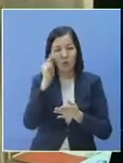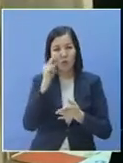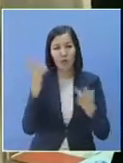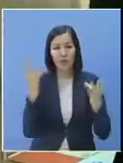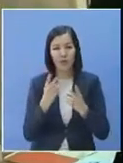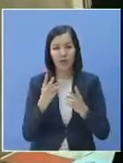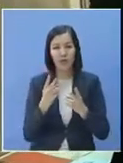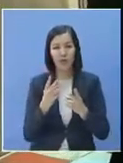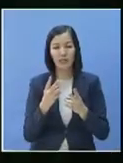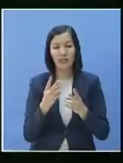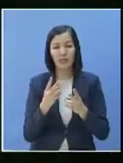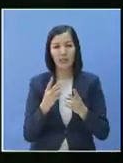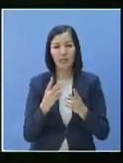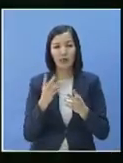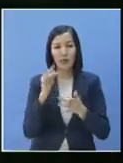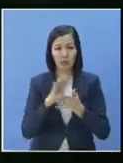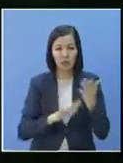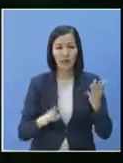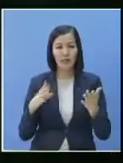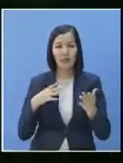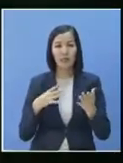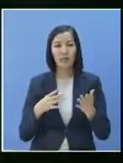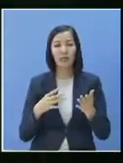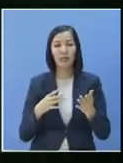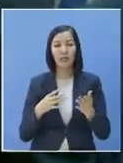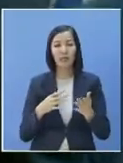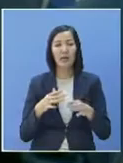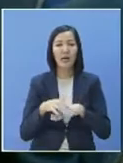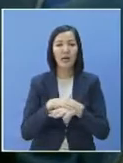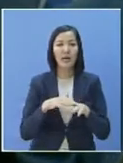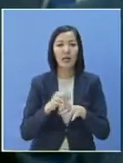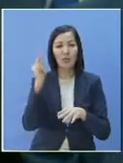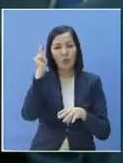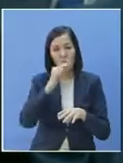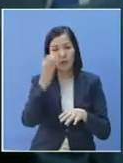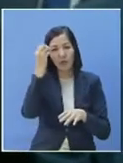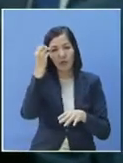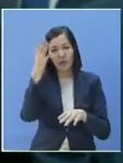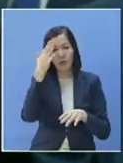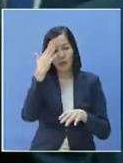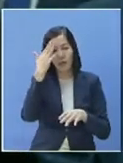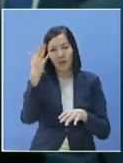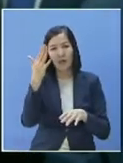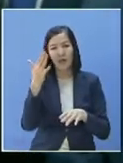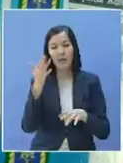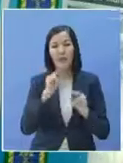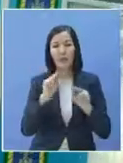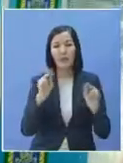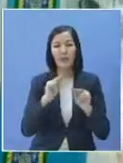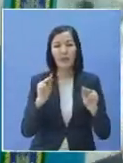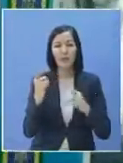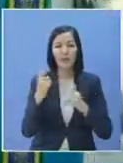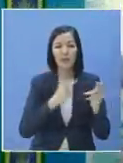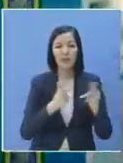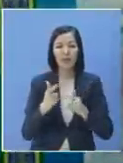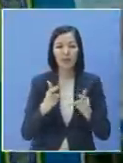танып, көкірегіне білім сәулесін себе білді. Қараша жұрттың көзін ашып, санасын ағартатын педагог мамандарын даярлау ісі